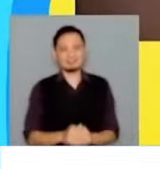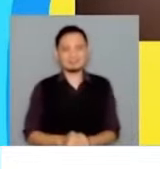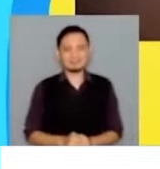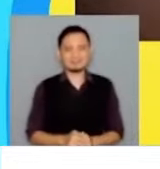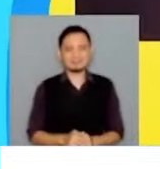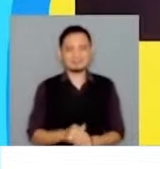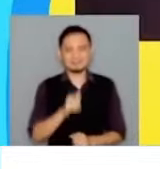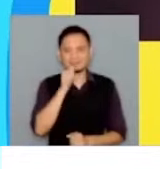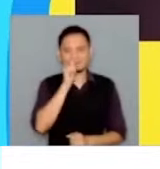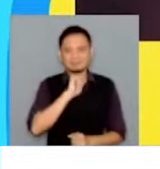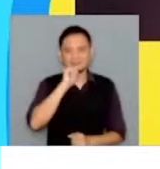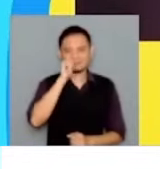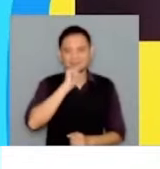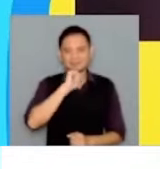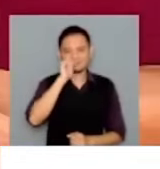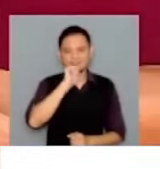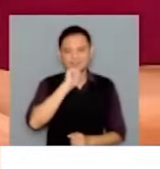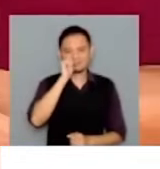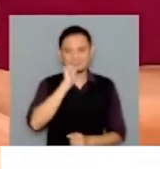Mark, ikaw naman.